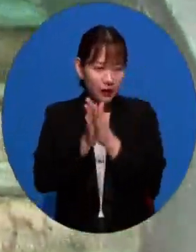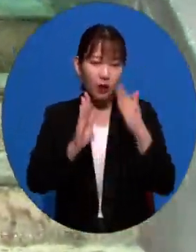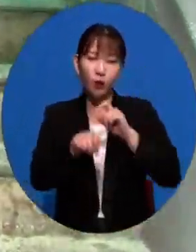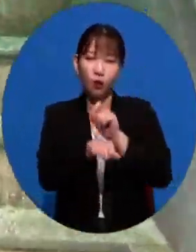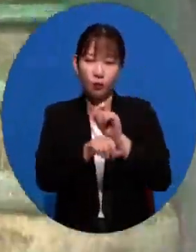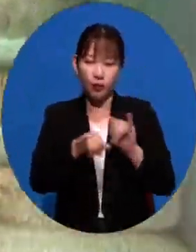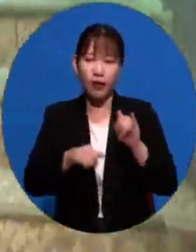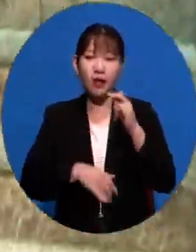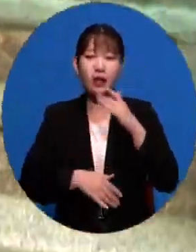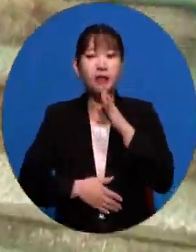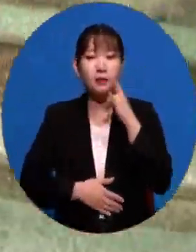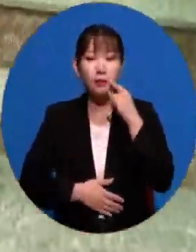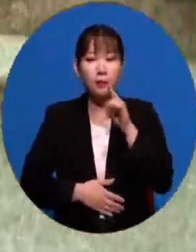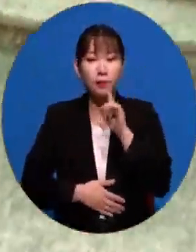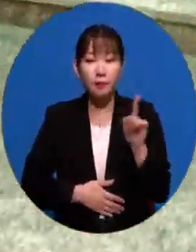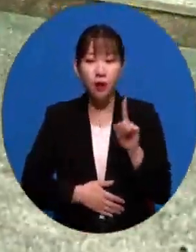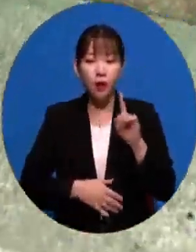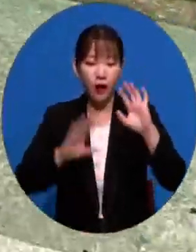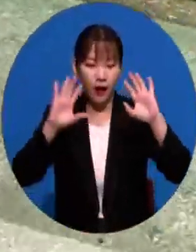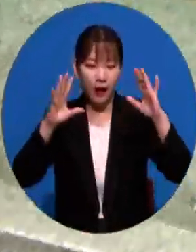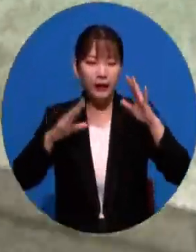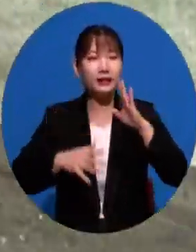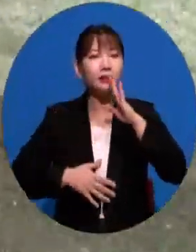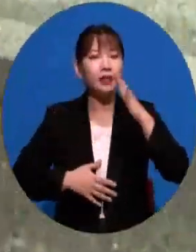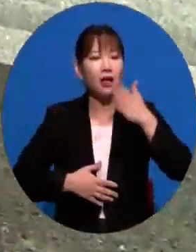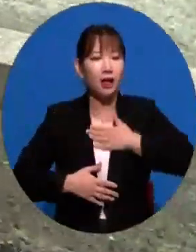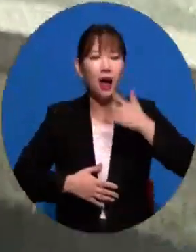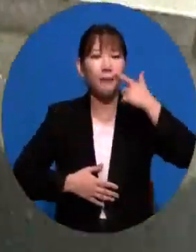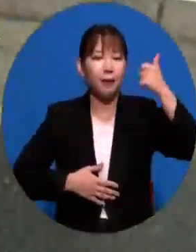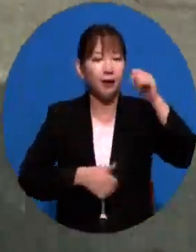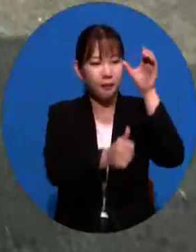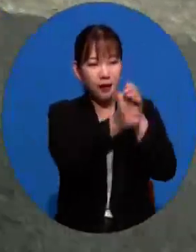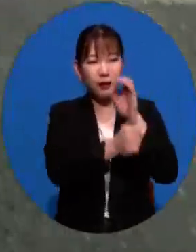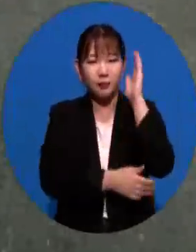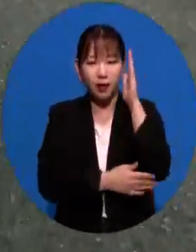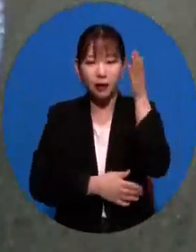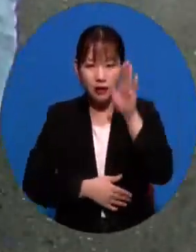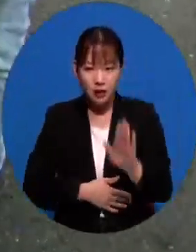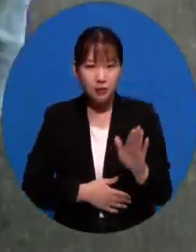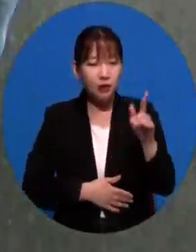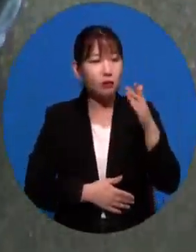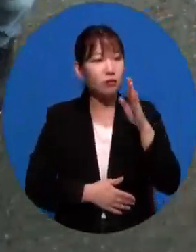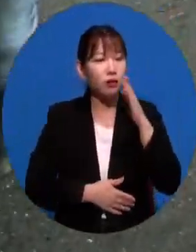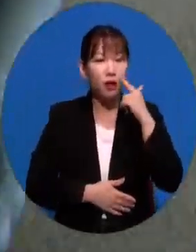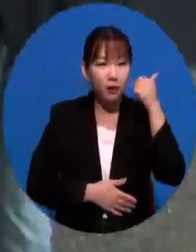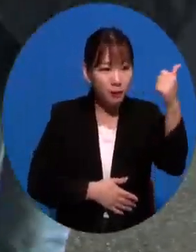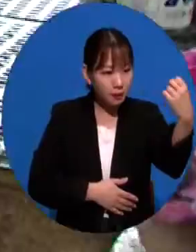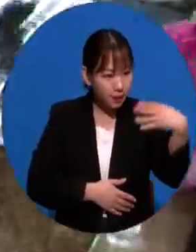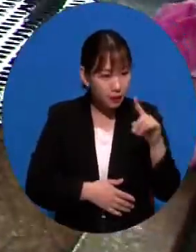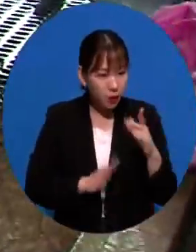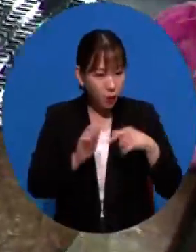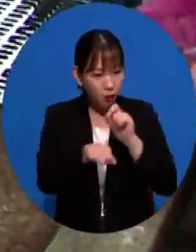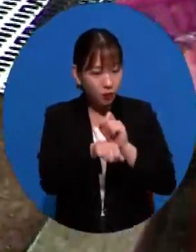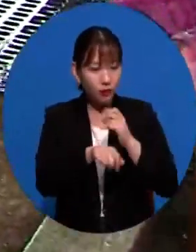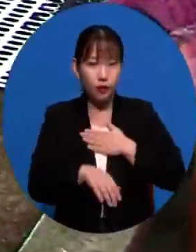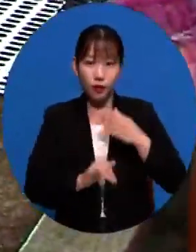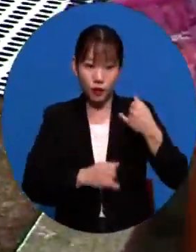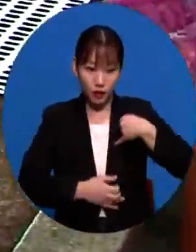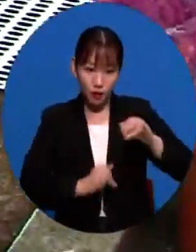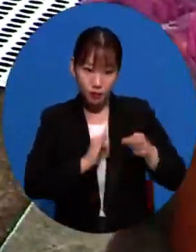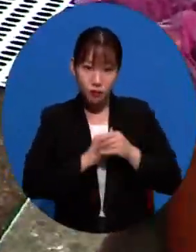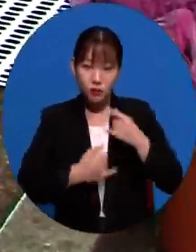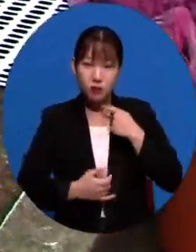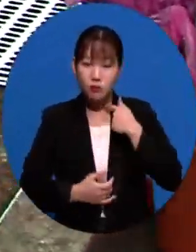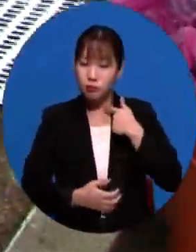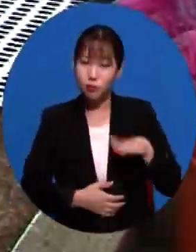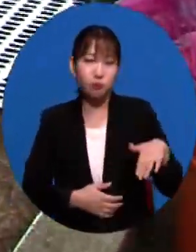공무원에게 친모 김 씨는 아이를 친정아버지에게 맡겼다고 말했지만 정작 친정아버지는 공무원에게 딸이 임신한 사실조차